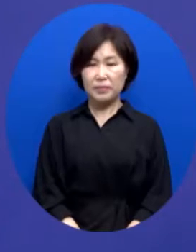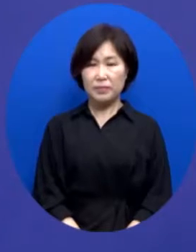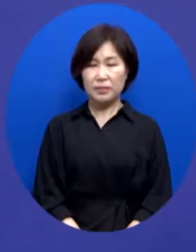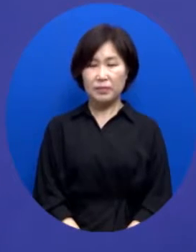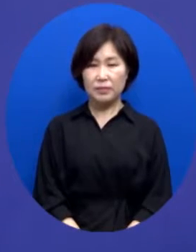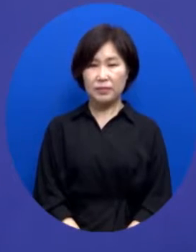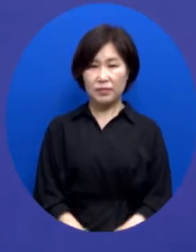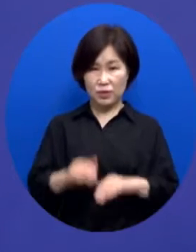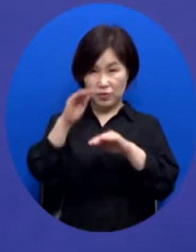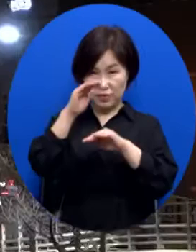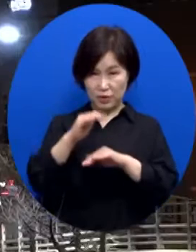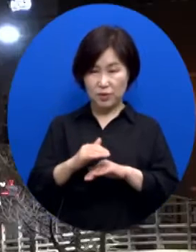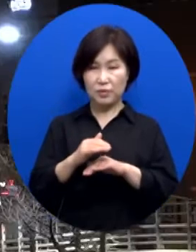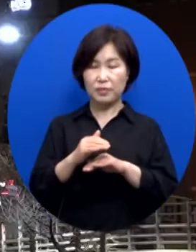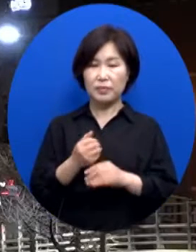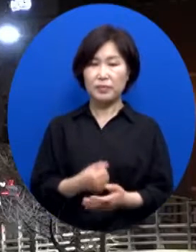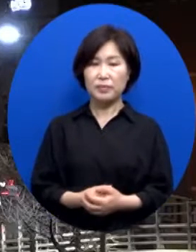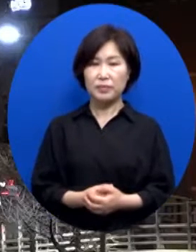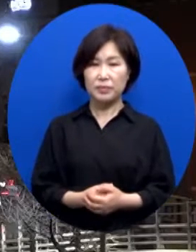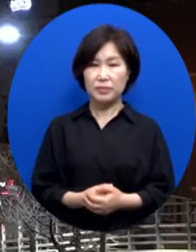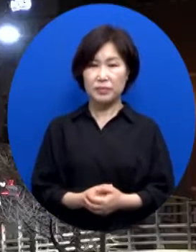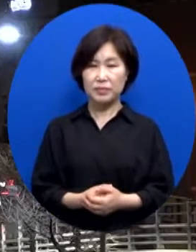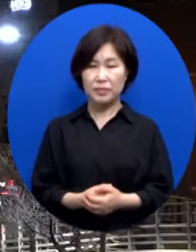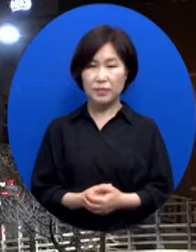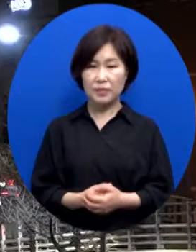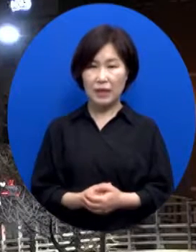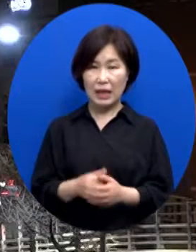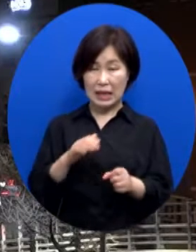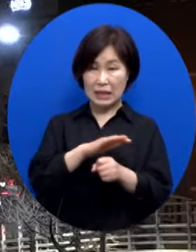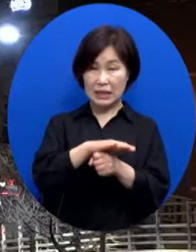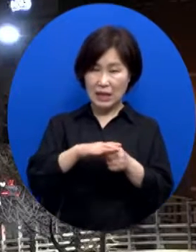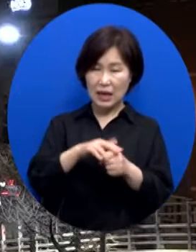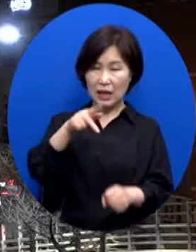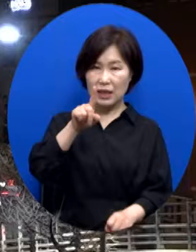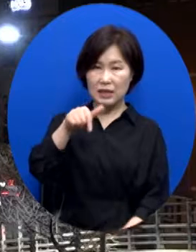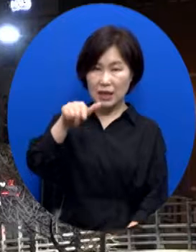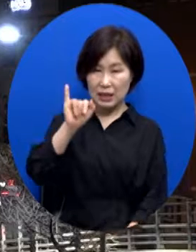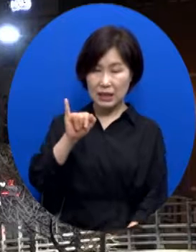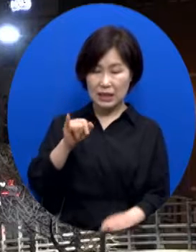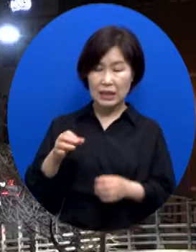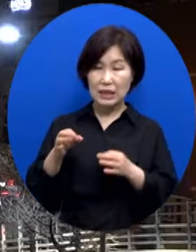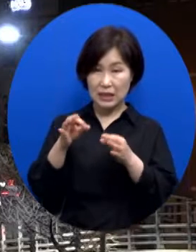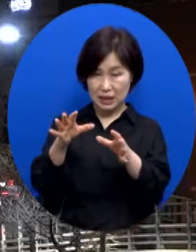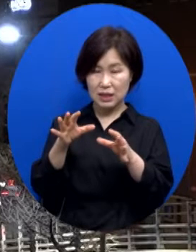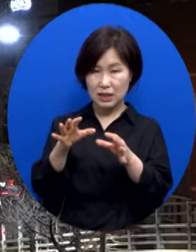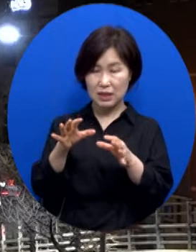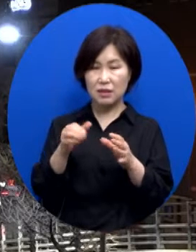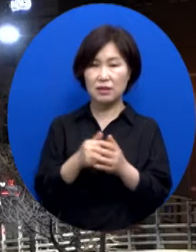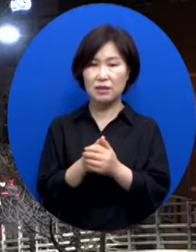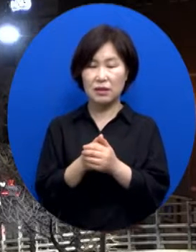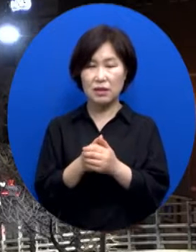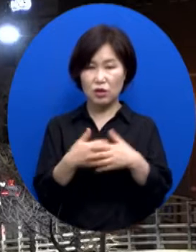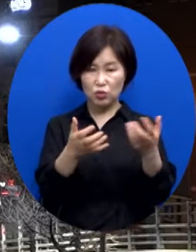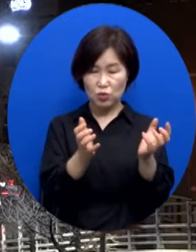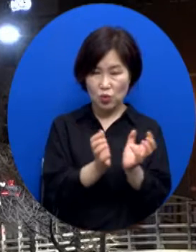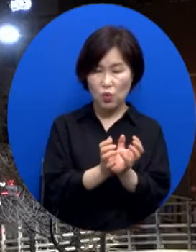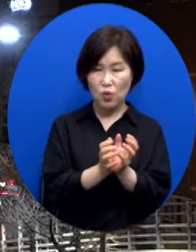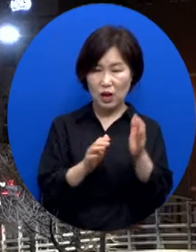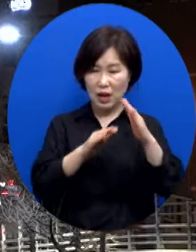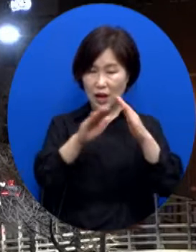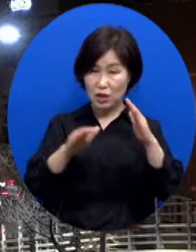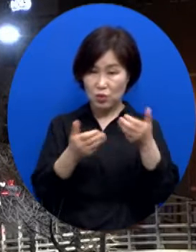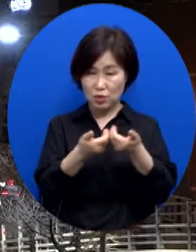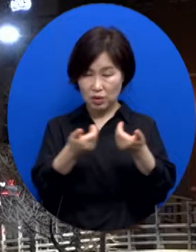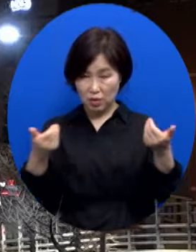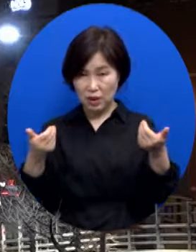오늘의 주요 단신입니다. 사랑의 장기기증 운동본부가 가족과의 이별을 먼저 경험한 도너 패밀리를